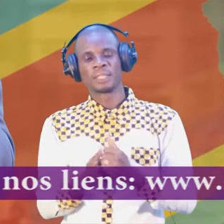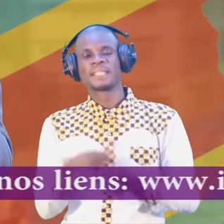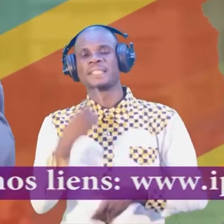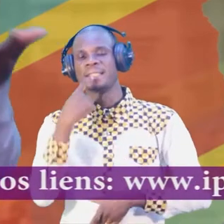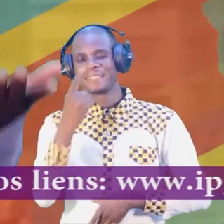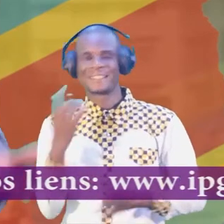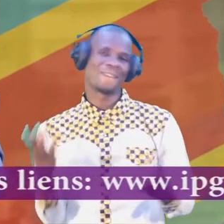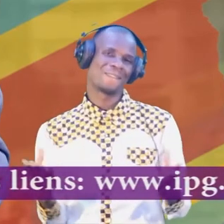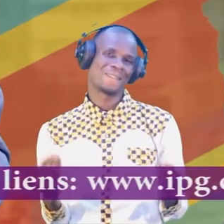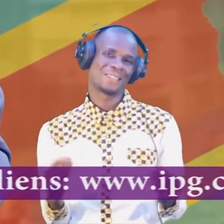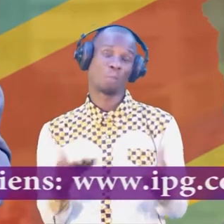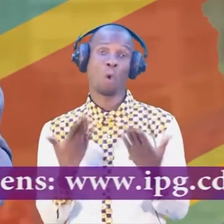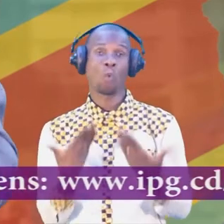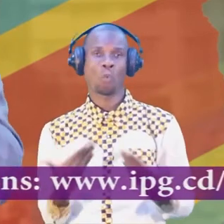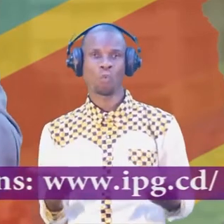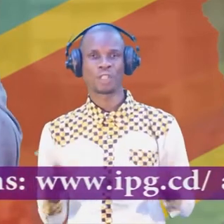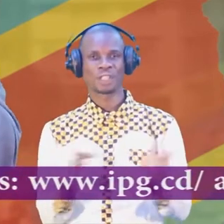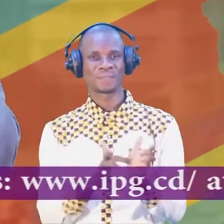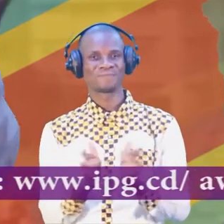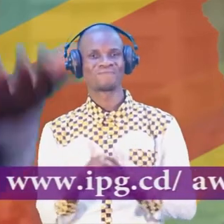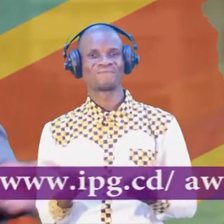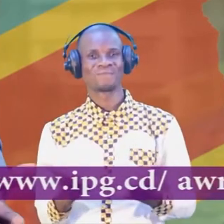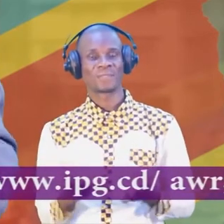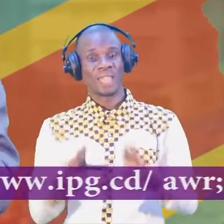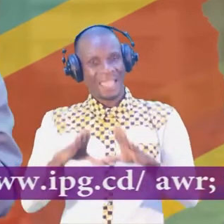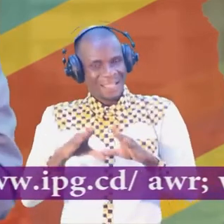Ni kusema ndio, kukubali, kukubali,